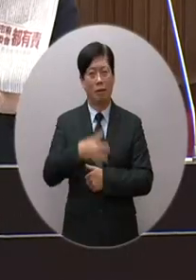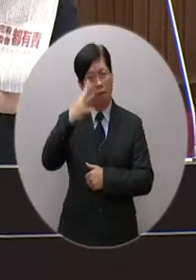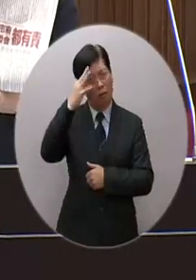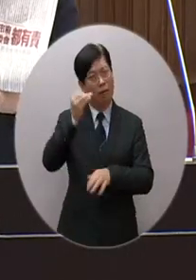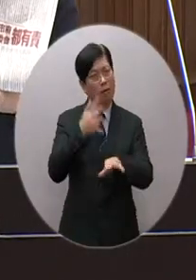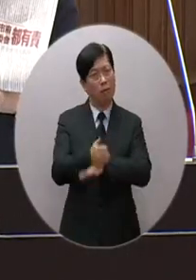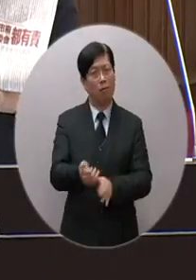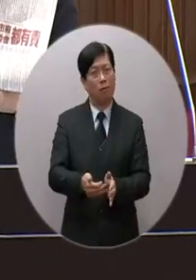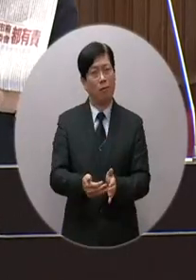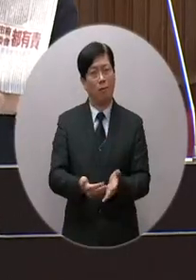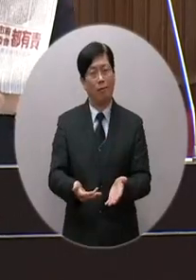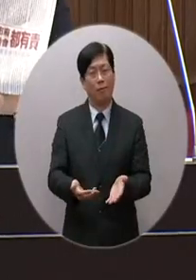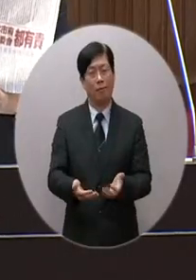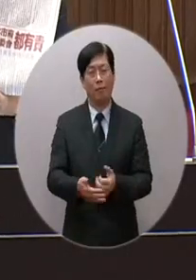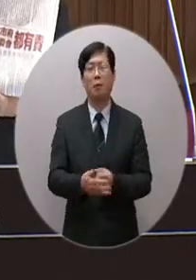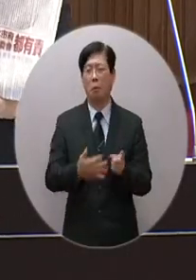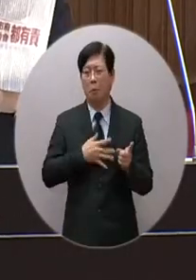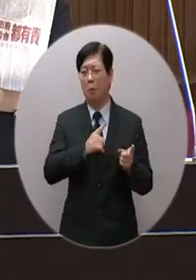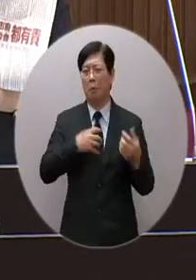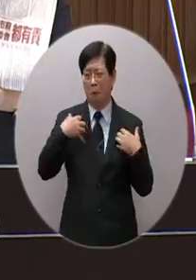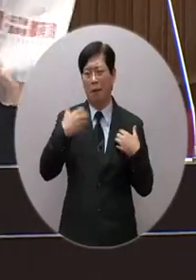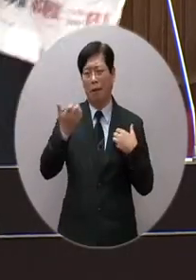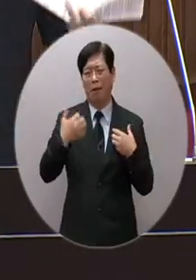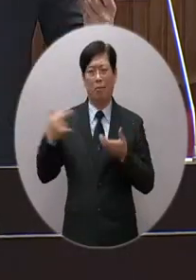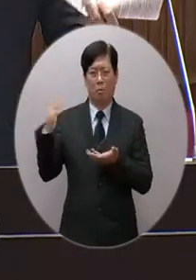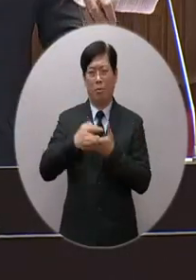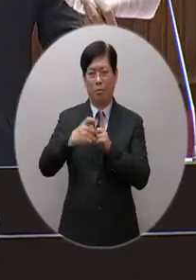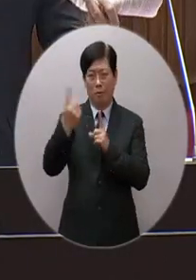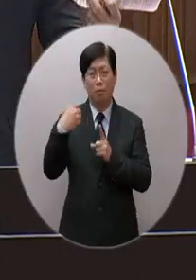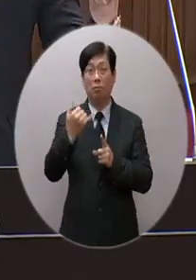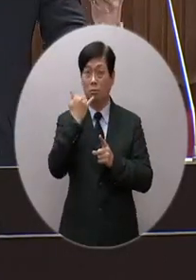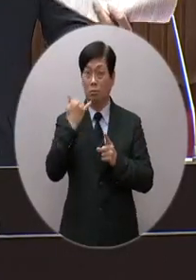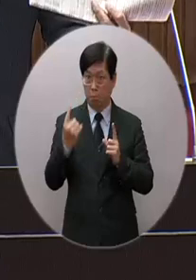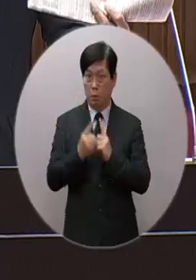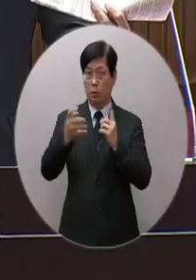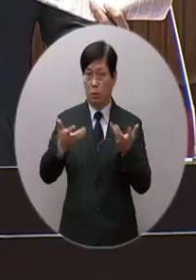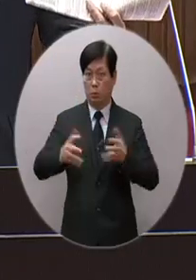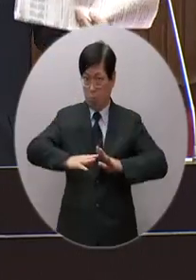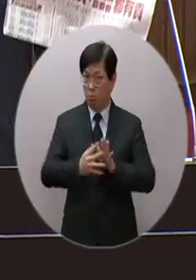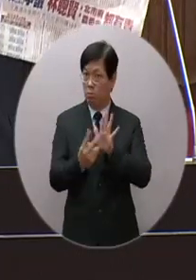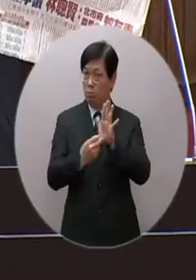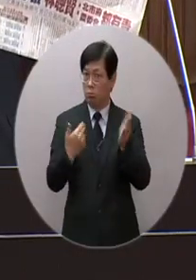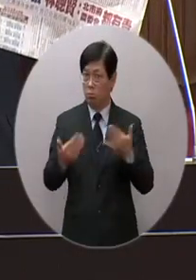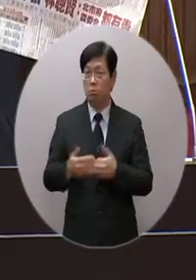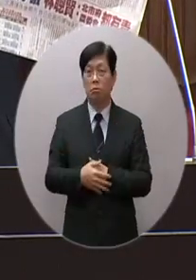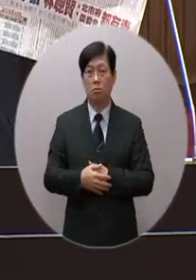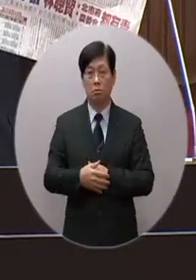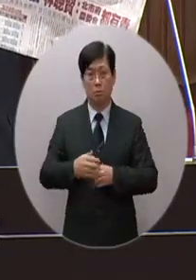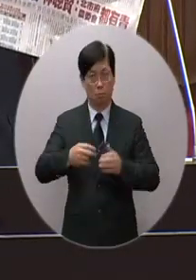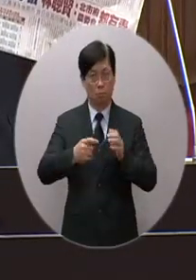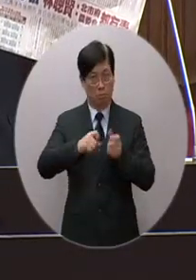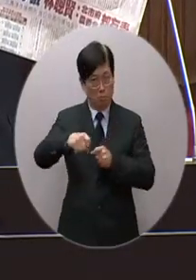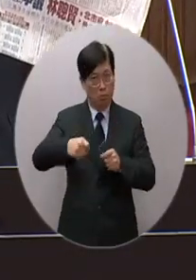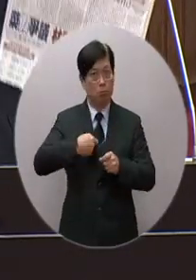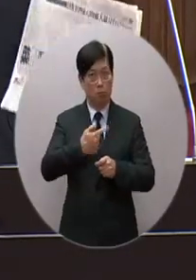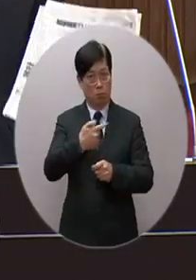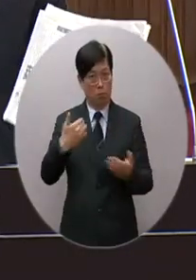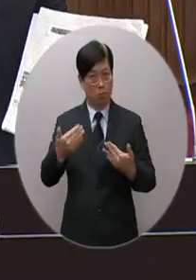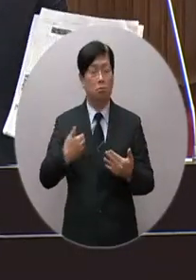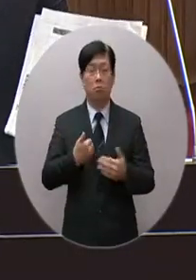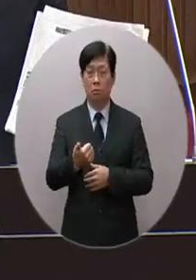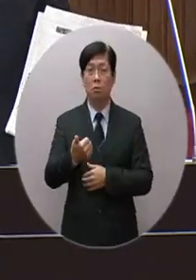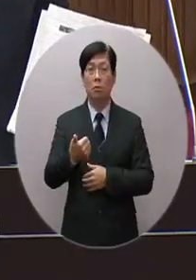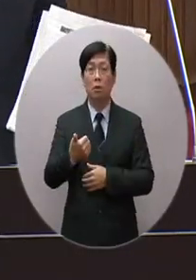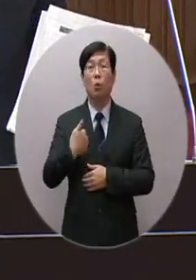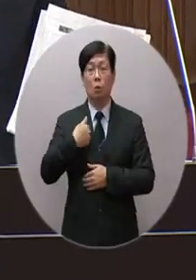工啊，哦，我知你无用，但嘛拄我转来，啊，但是你会当面对这个代志，谁讲我才清楚，啊，记者谁出来，免咱负责任，我